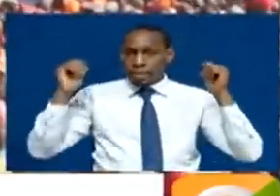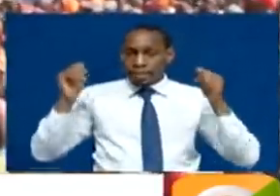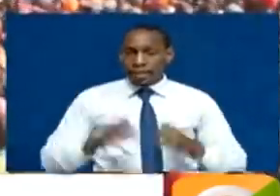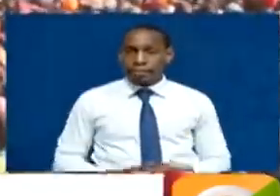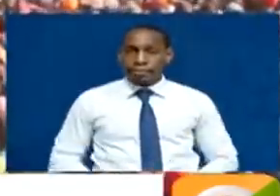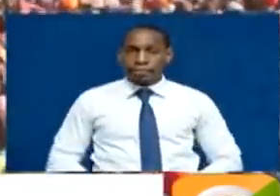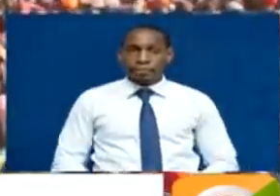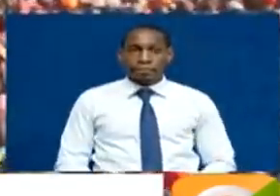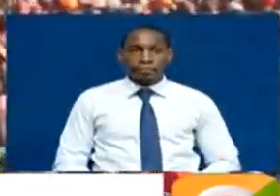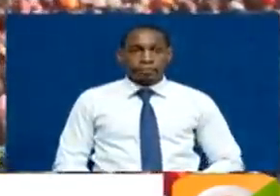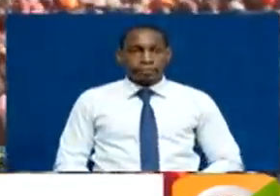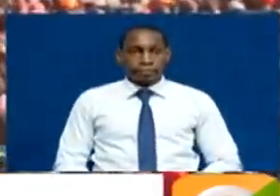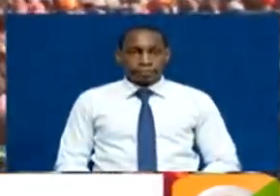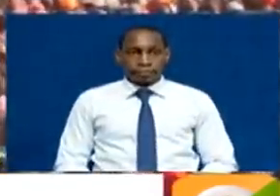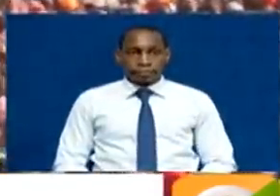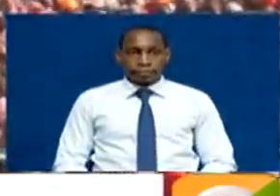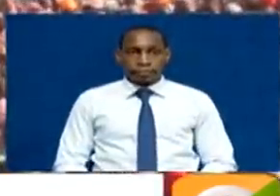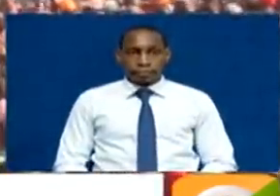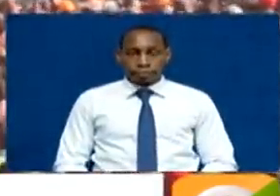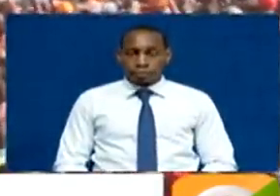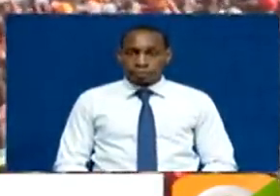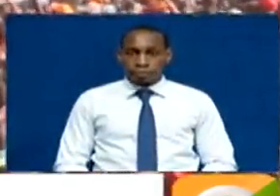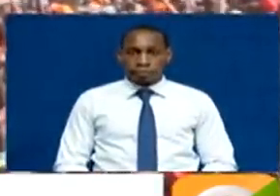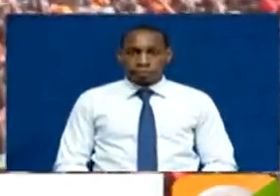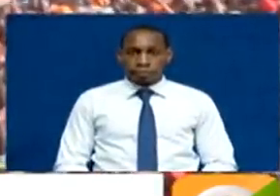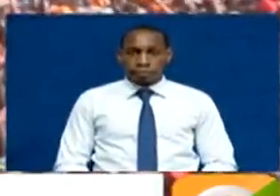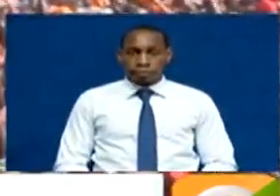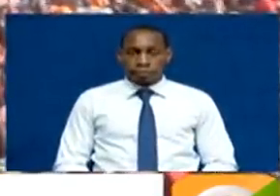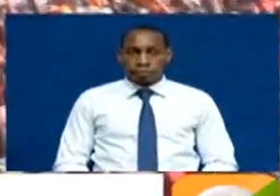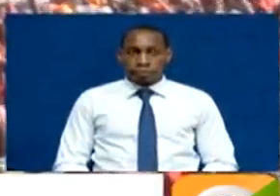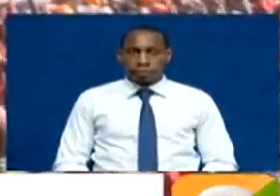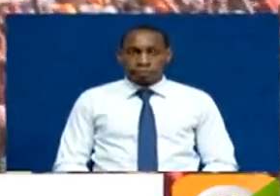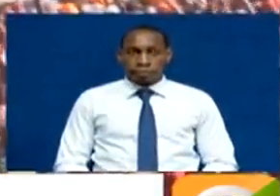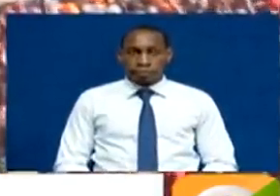Stephen Letor, Ninga ya Citizen, kutoka eneo bunge la Nakuru Mashariki, kaunti ya Nakuru.